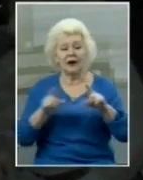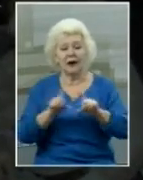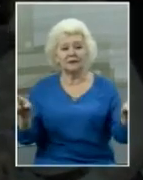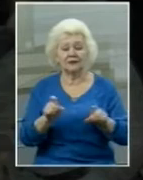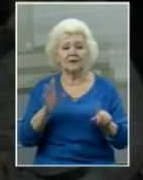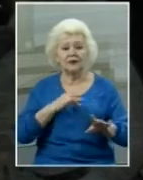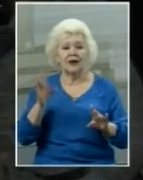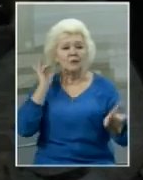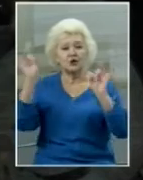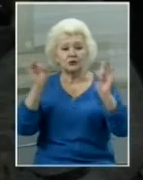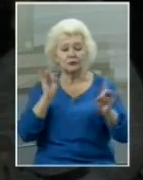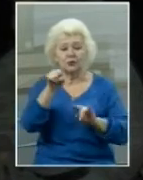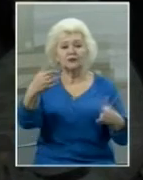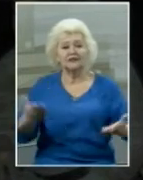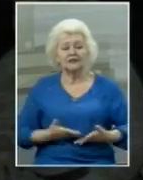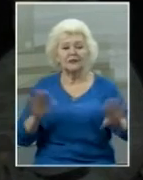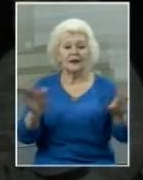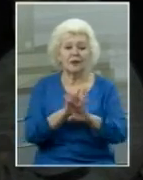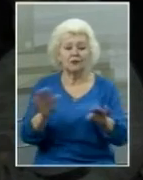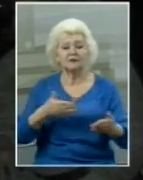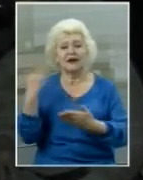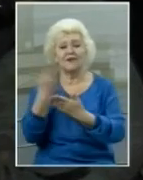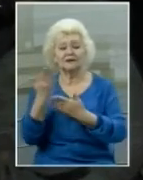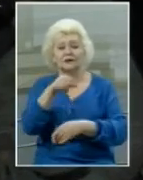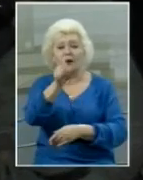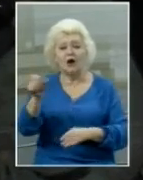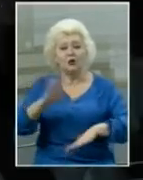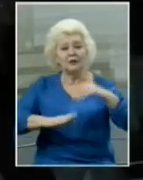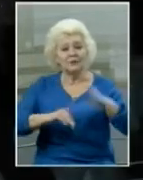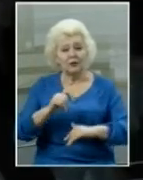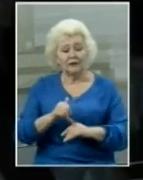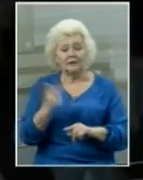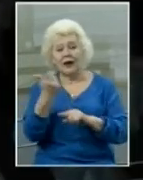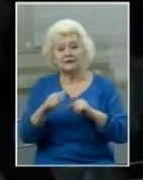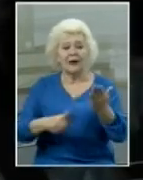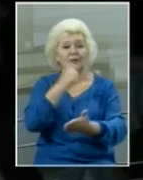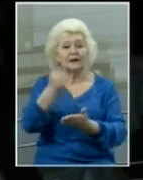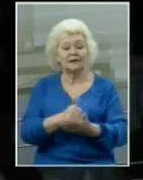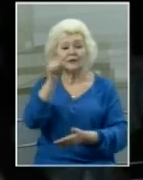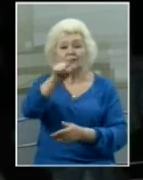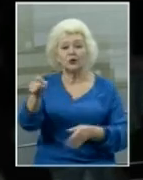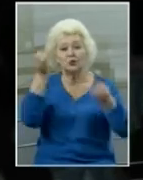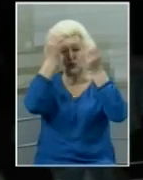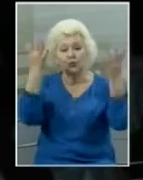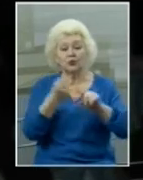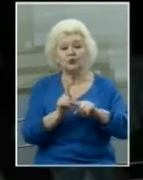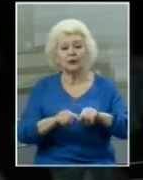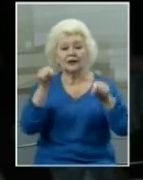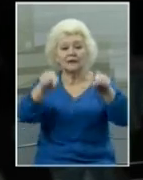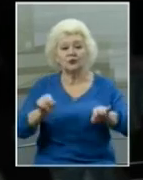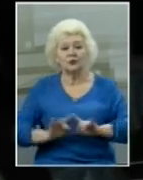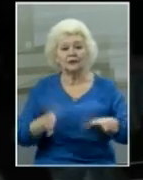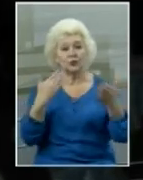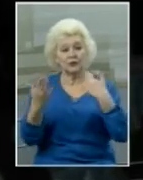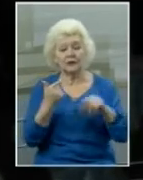другий звук. Тут жива музика, тут виступають люди-професіонали. Саме головне те, що культура, про яку тут йде